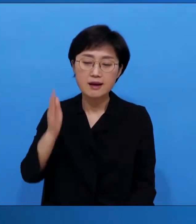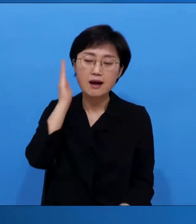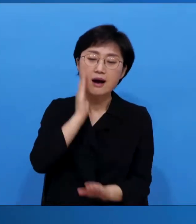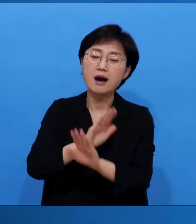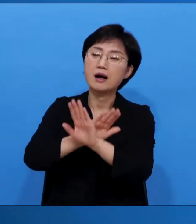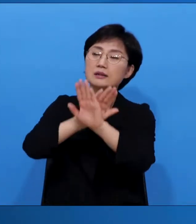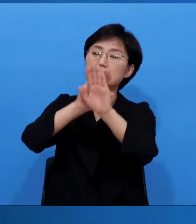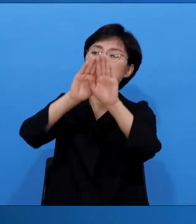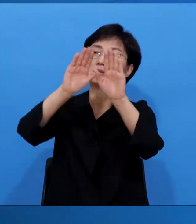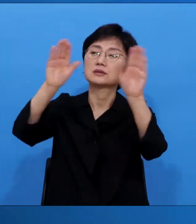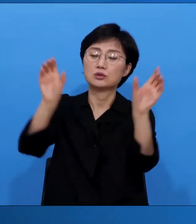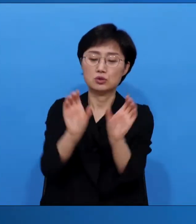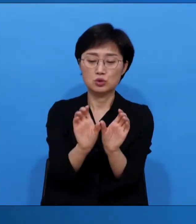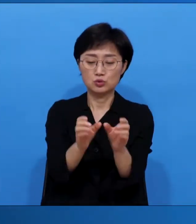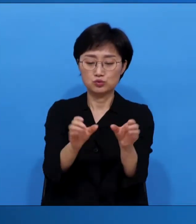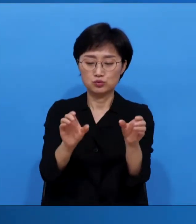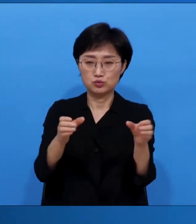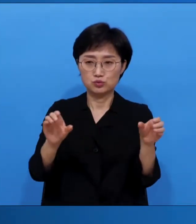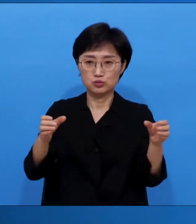하늘을